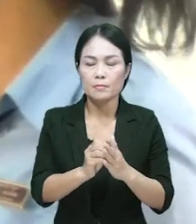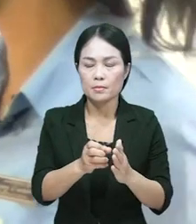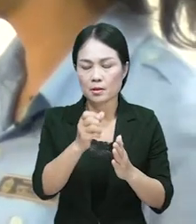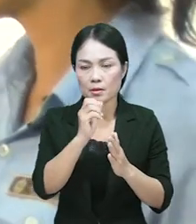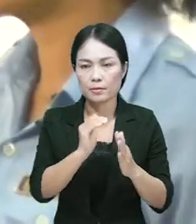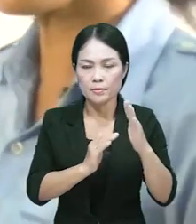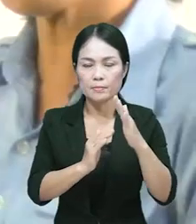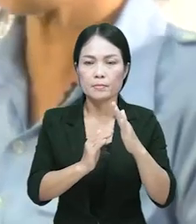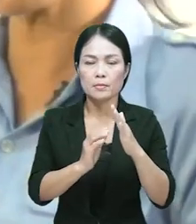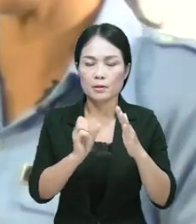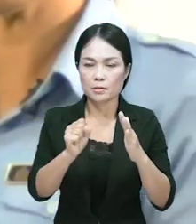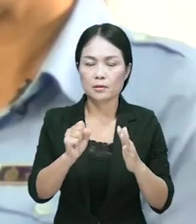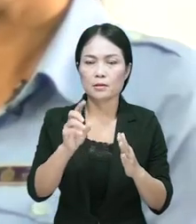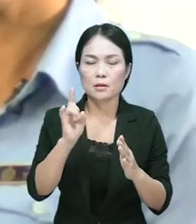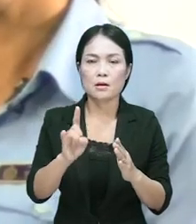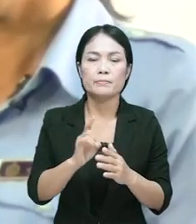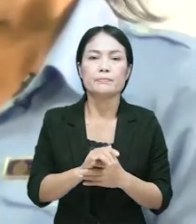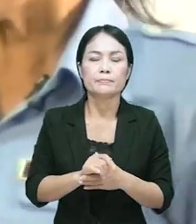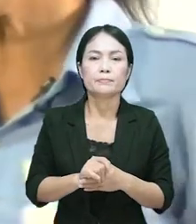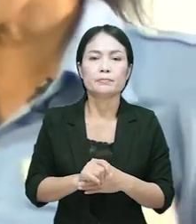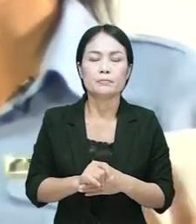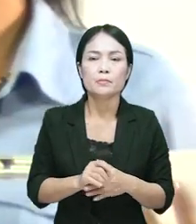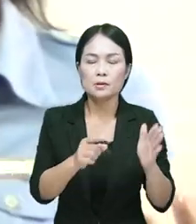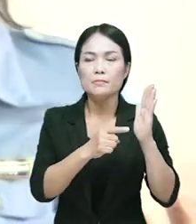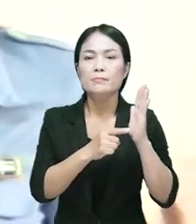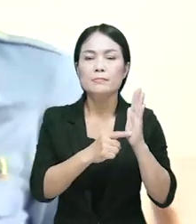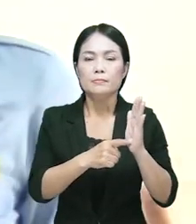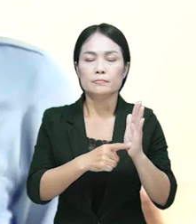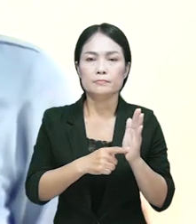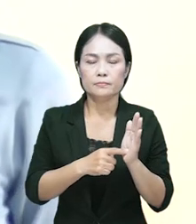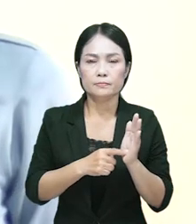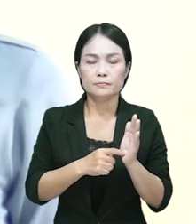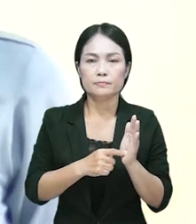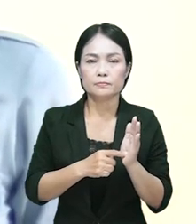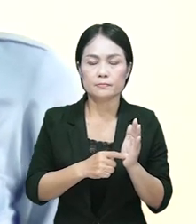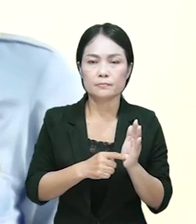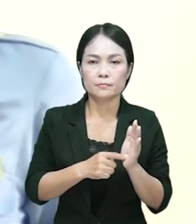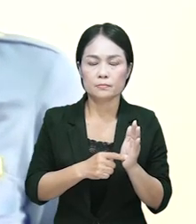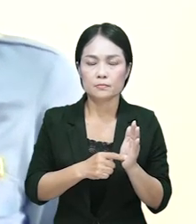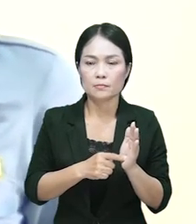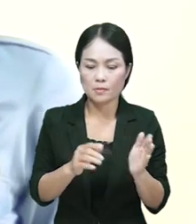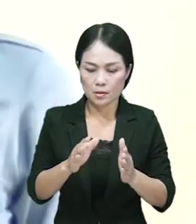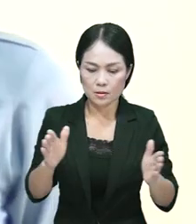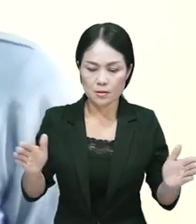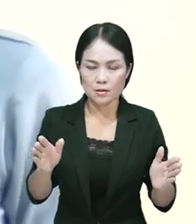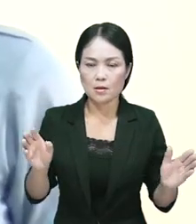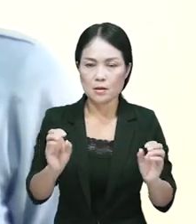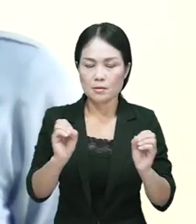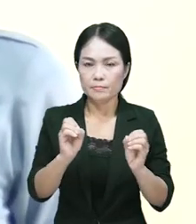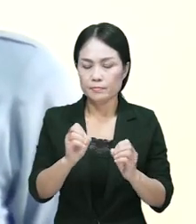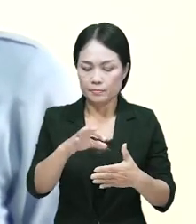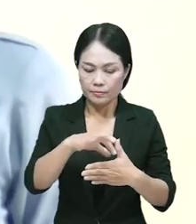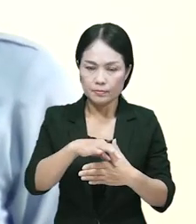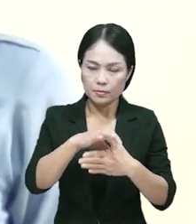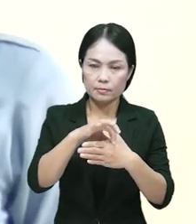មស្គាល់តមអីកូនឧទាហរណ៍ដូចជាមានអ្នកខ្លះថាគាត់ធាត់អញ្ចឹងក៏អាចហ៊ាន